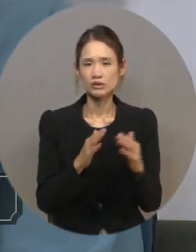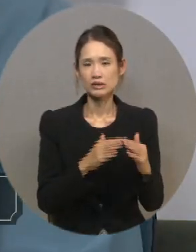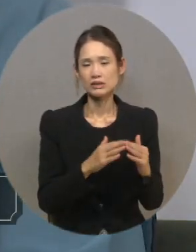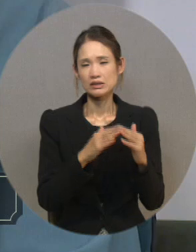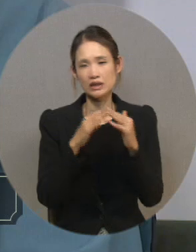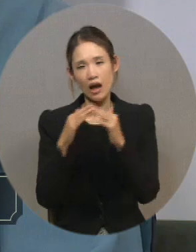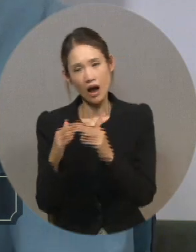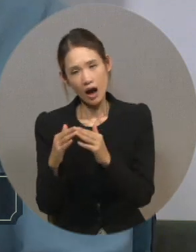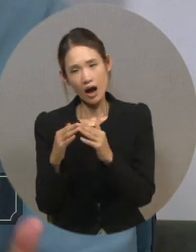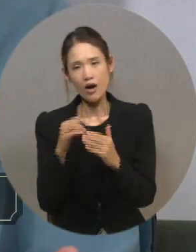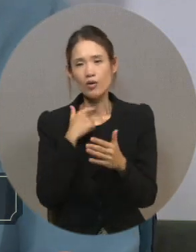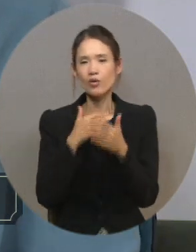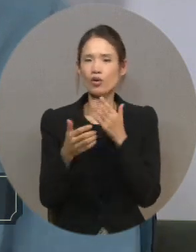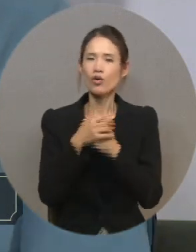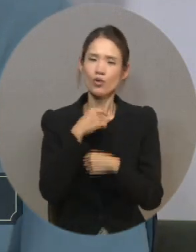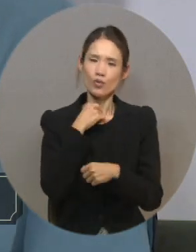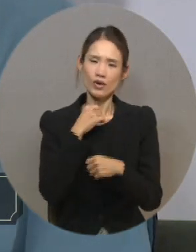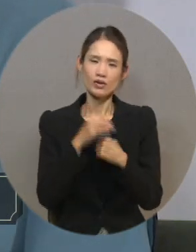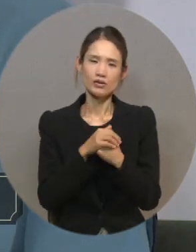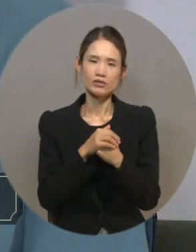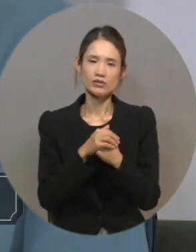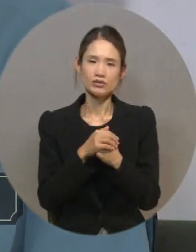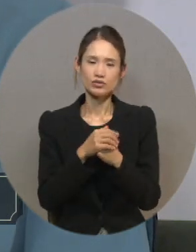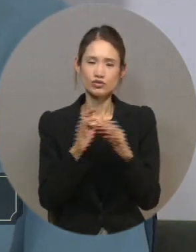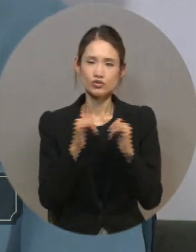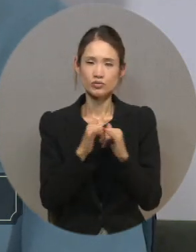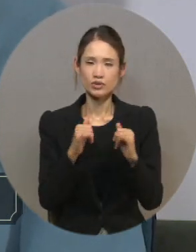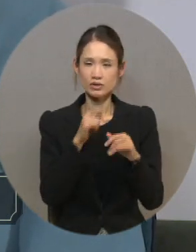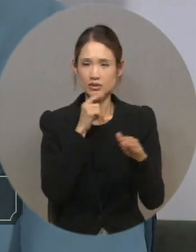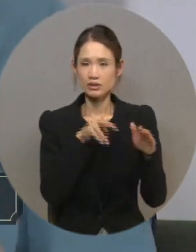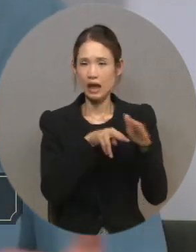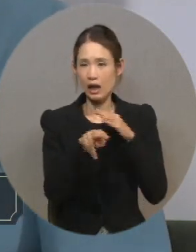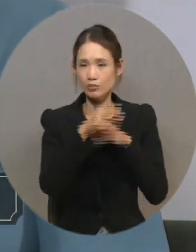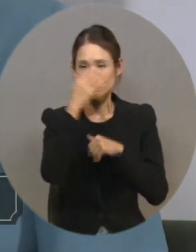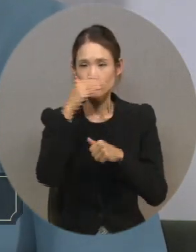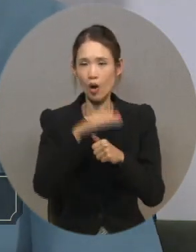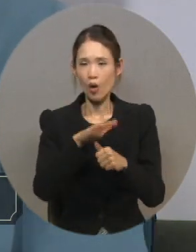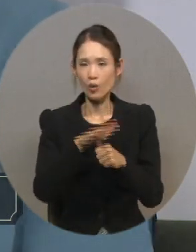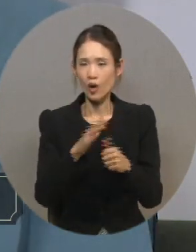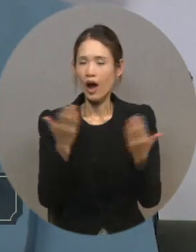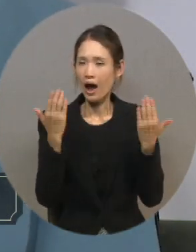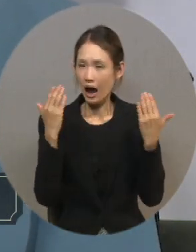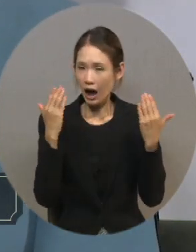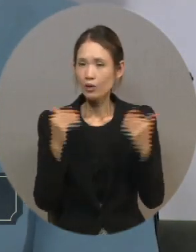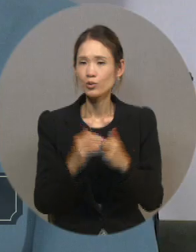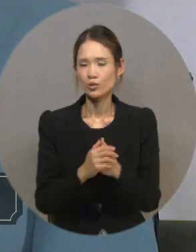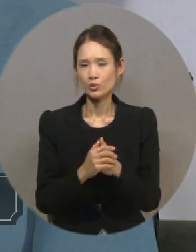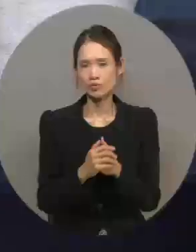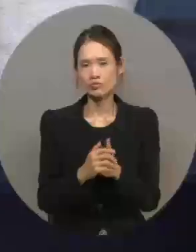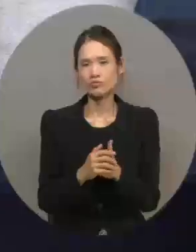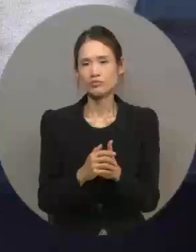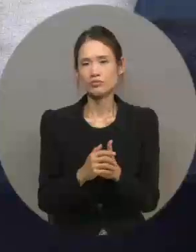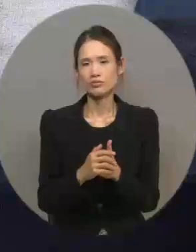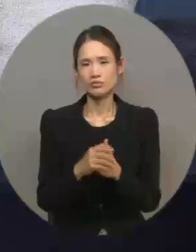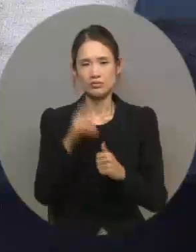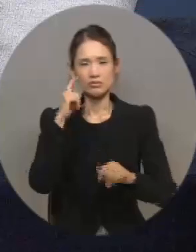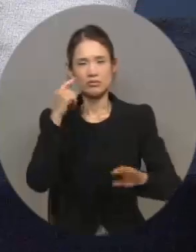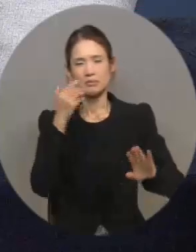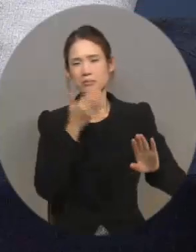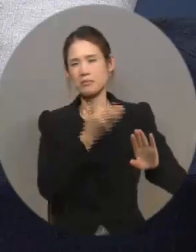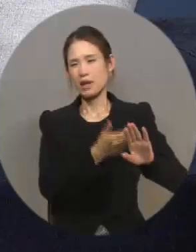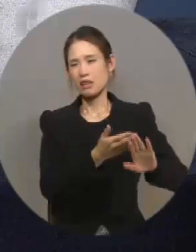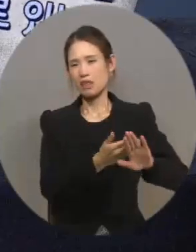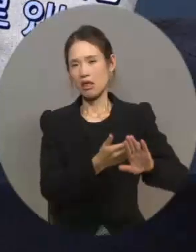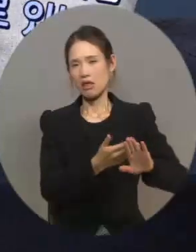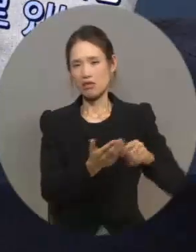가려고 시도했는데 주민들이 탈북 청소년들 학교다. 그래서 이제 반대를 하나요? 반대를 해서